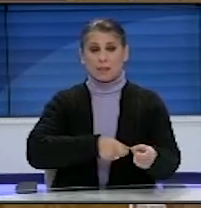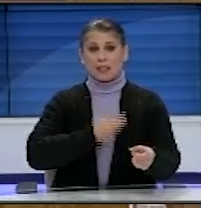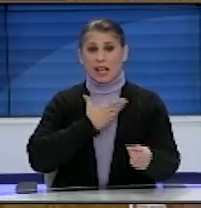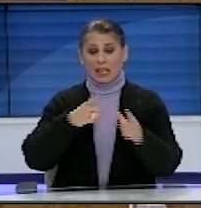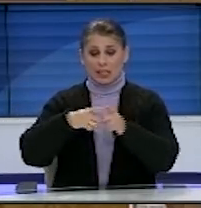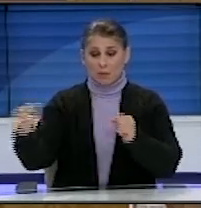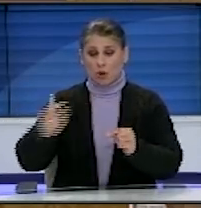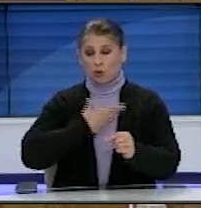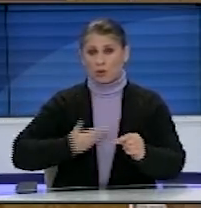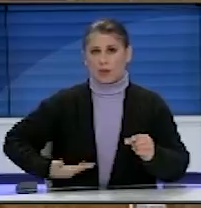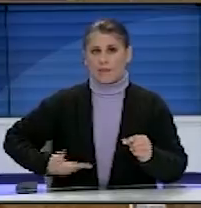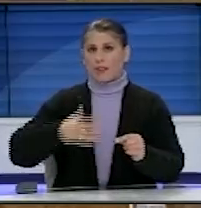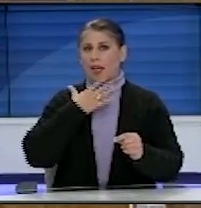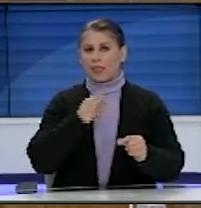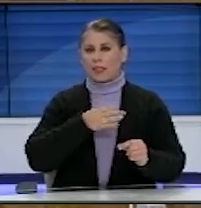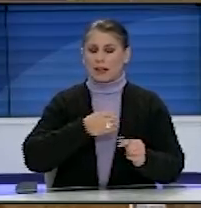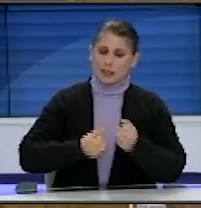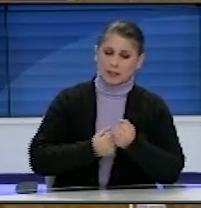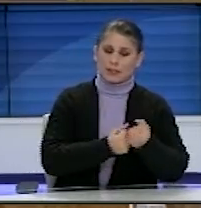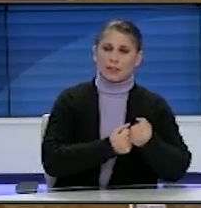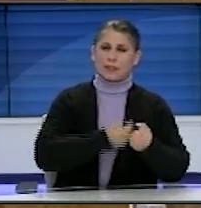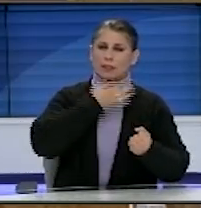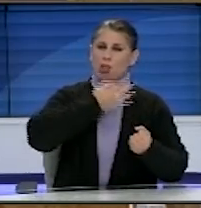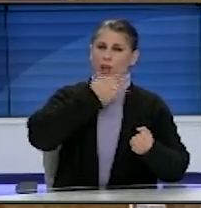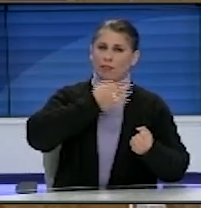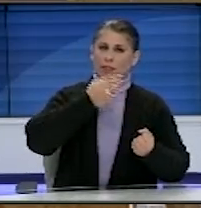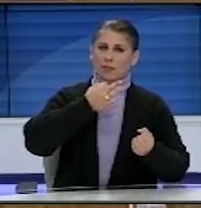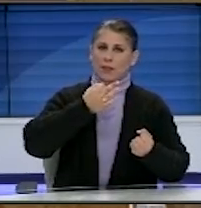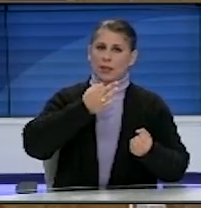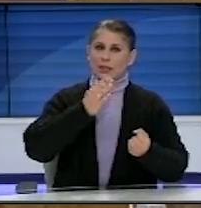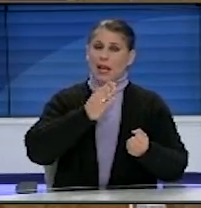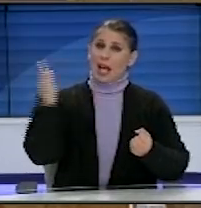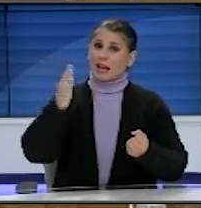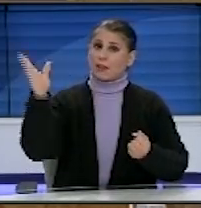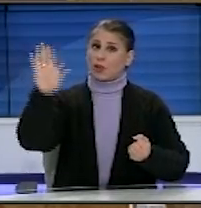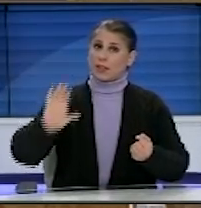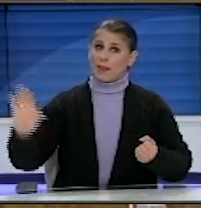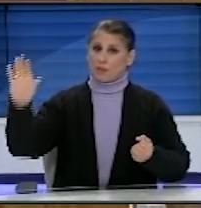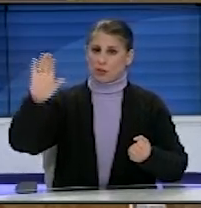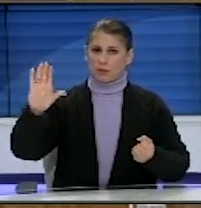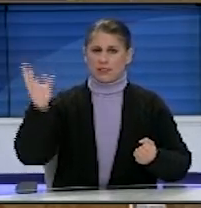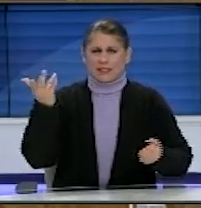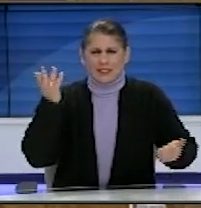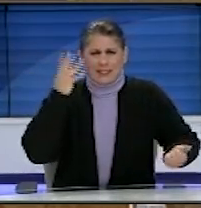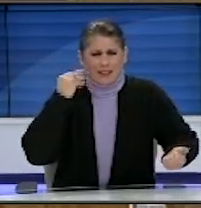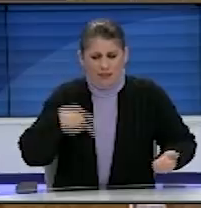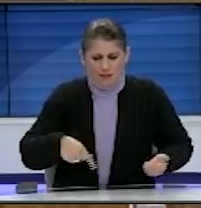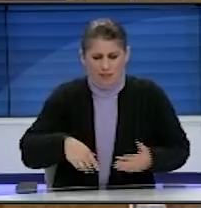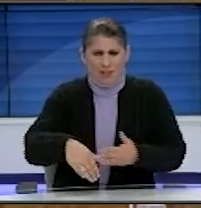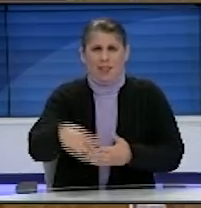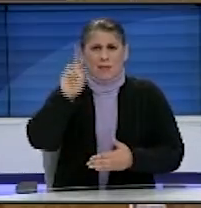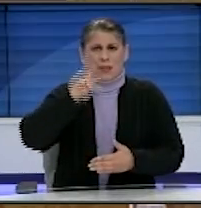μόνο για να στηρίξετε την ατοϊκή αφήγηση της ιστορίας στην Ανατολική Ευρώπη. Και τι δεν ακούσαμε αυτές τις